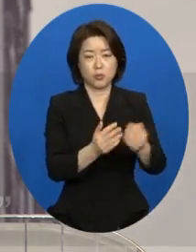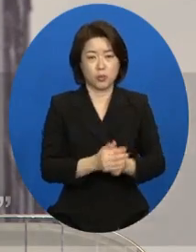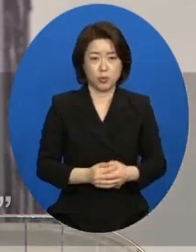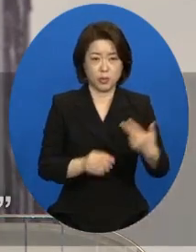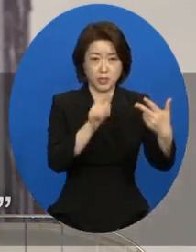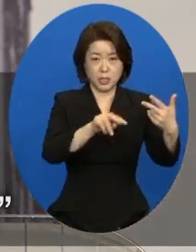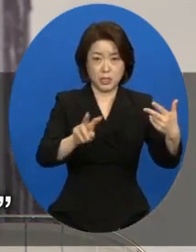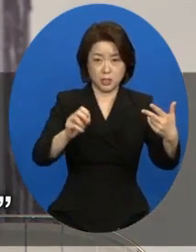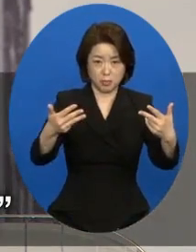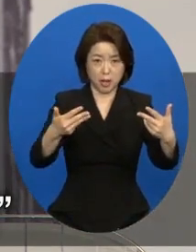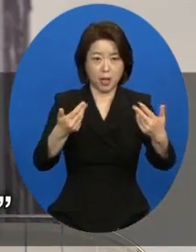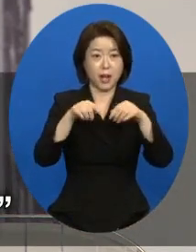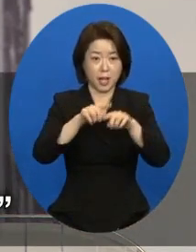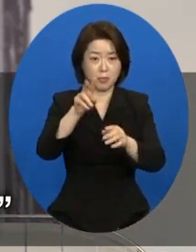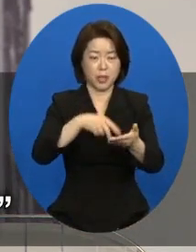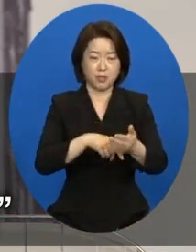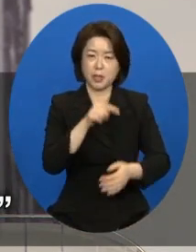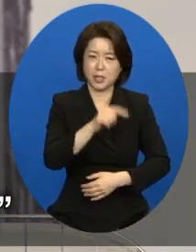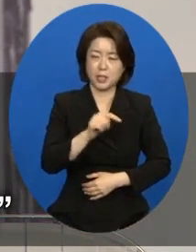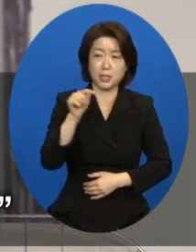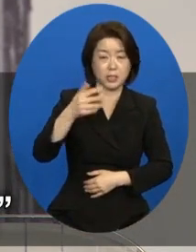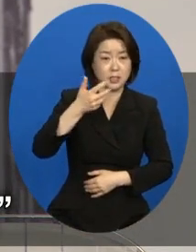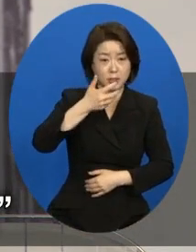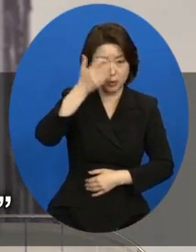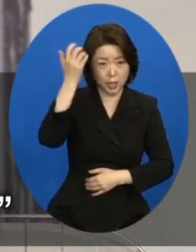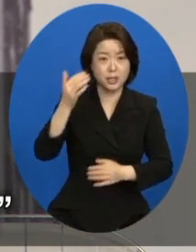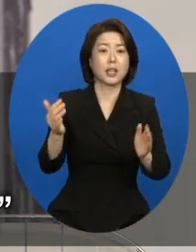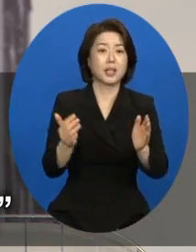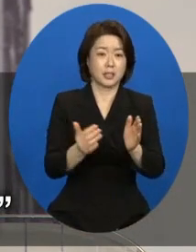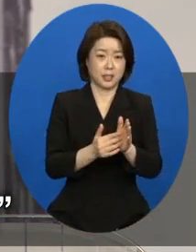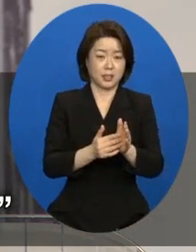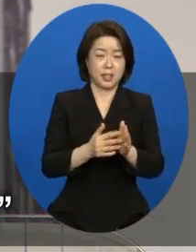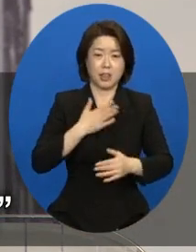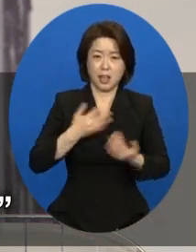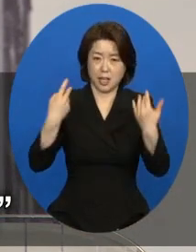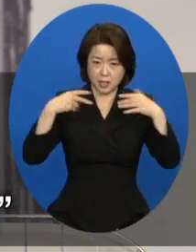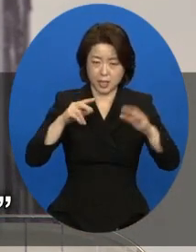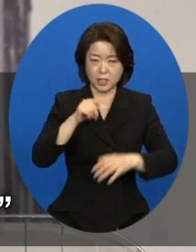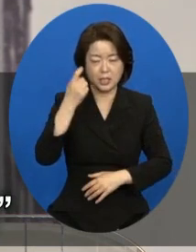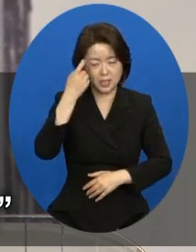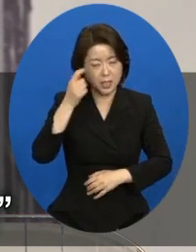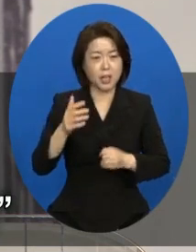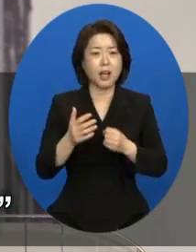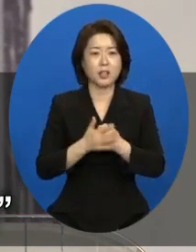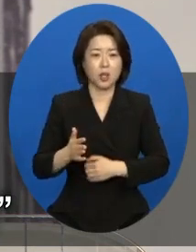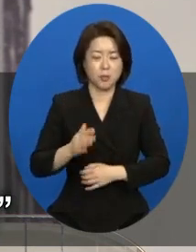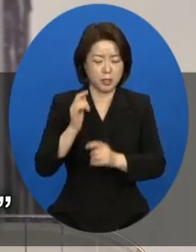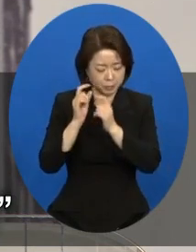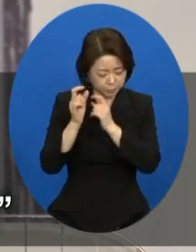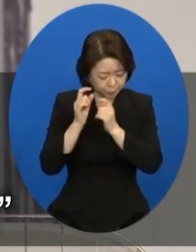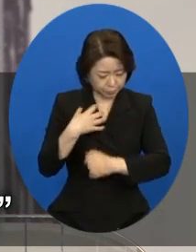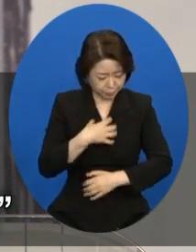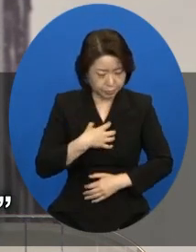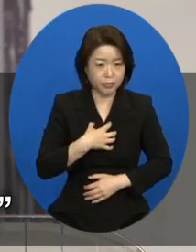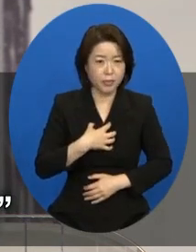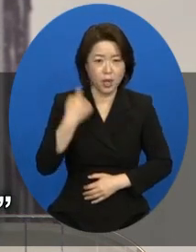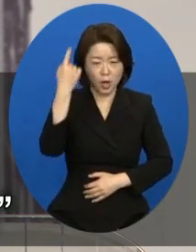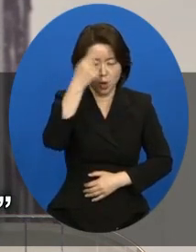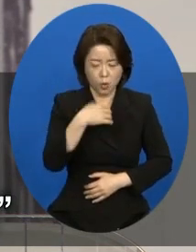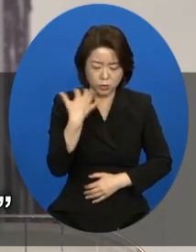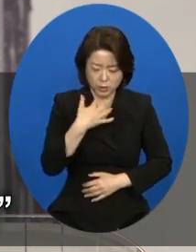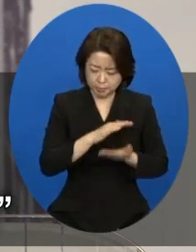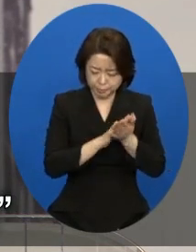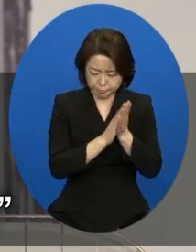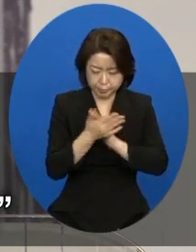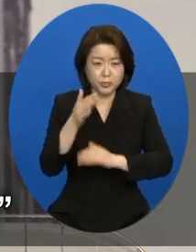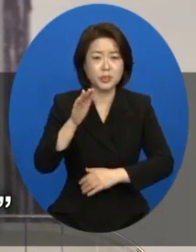함께 읽어보겠습니다. 시작. 이것이 그 환상의 끝이다. 나 다니엘은 이 생각 때문에 고민하여 얼굴색이